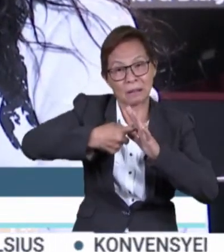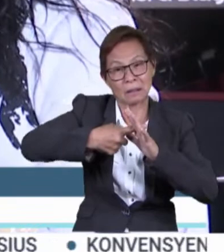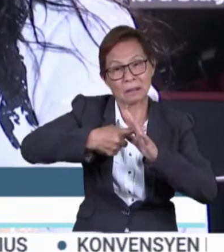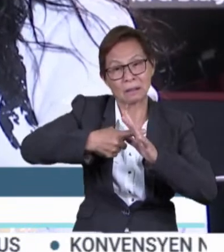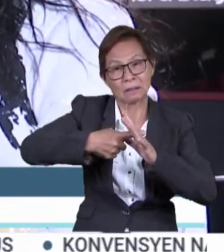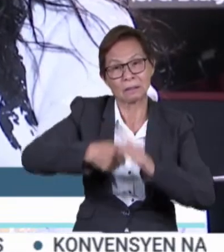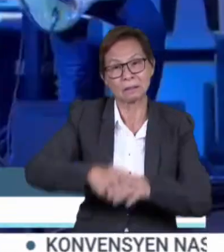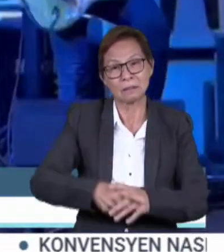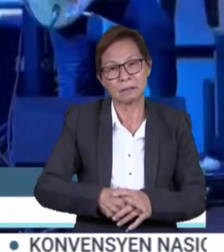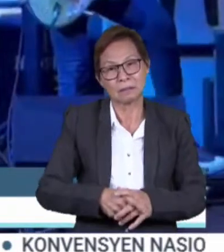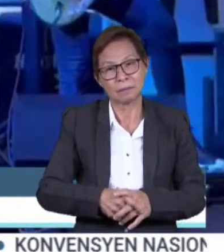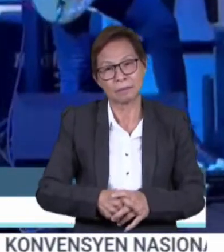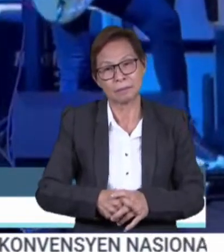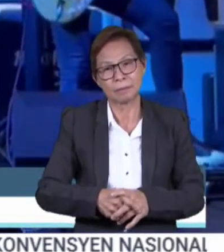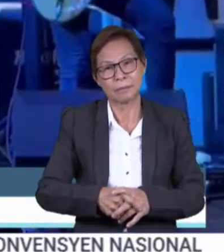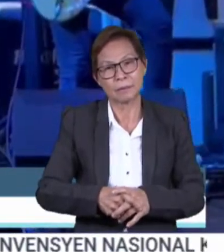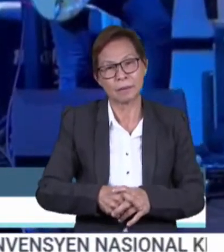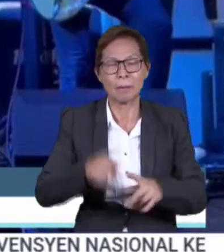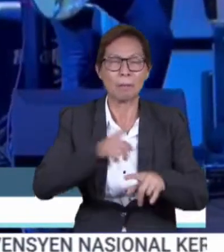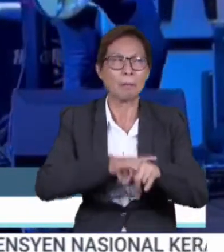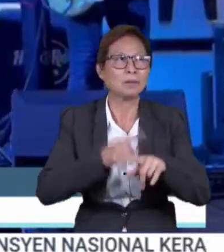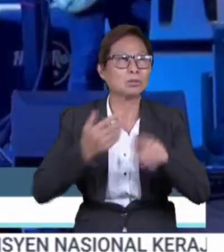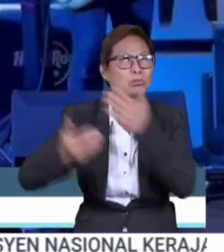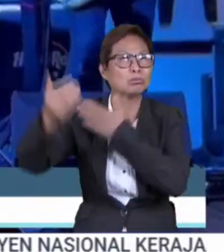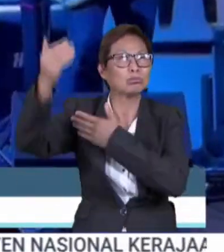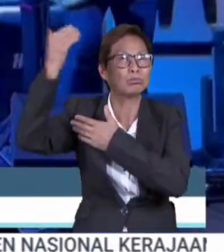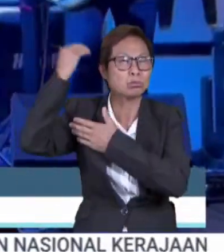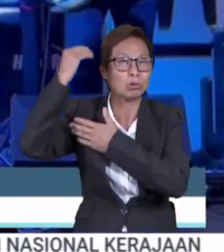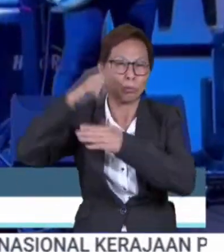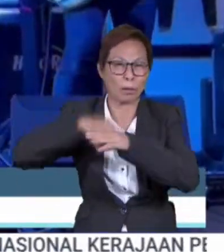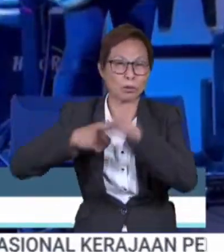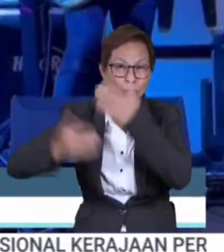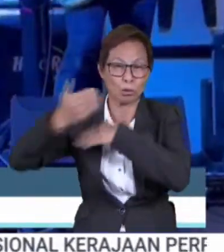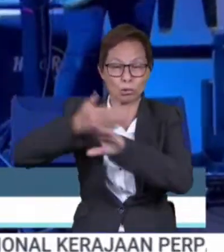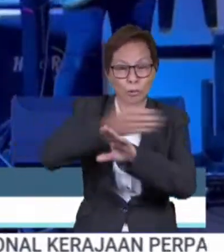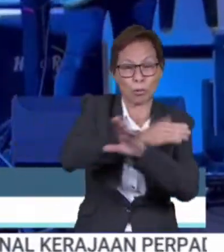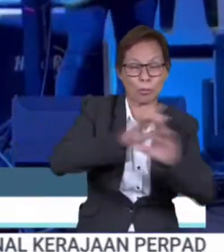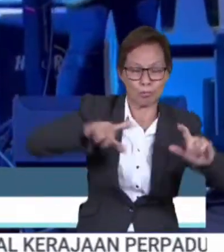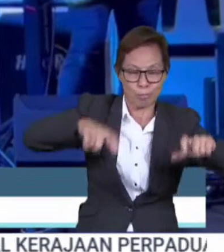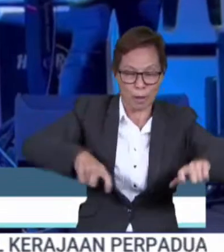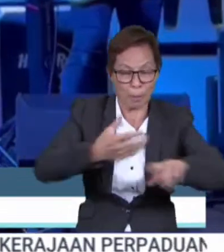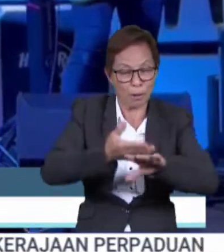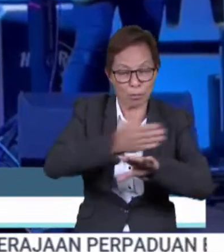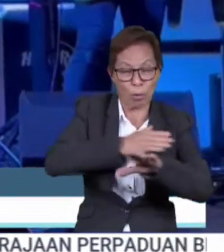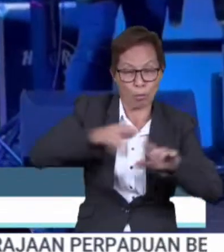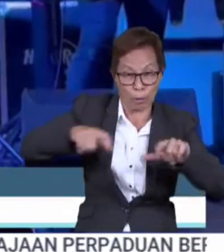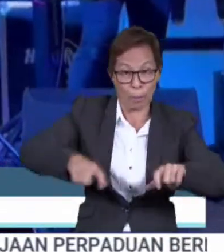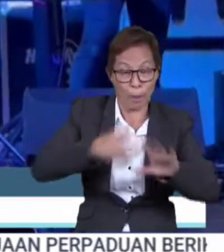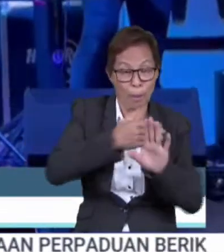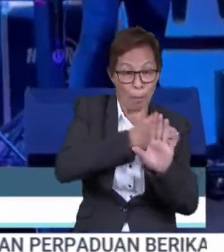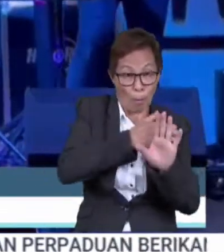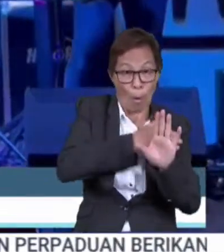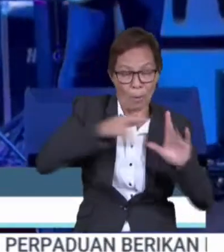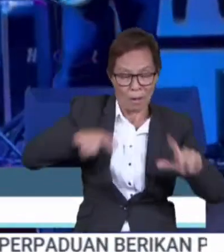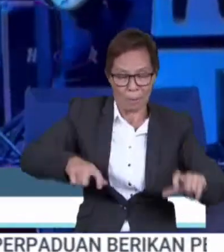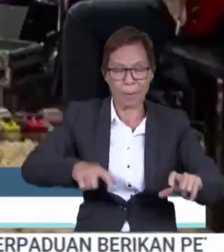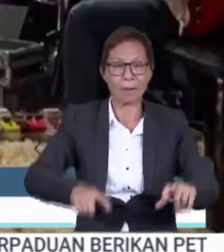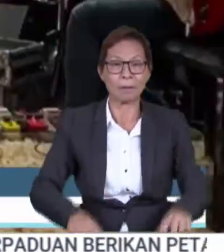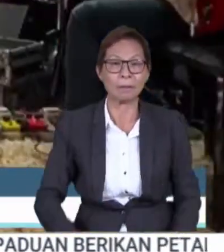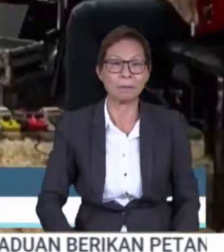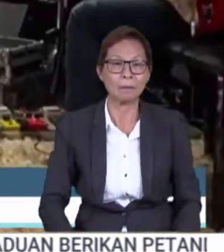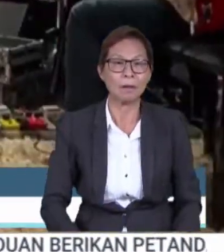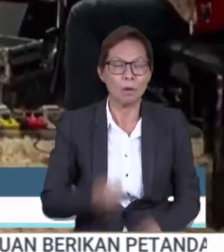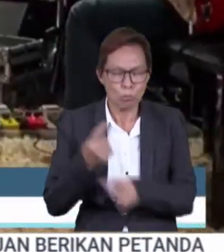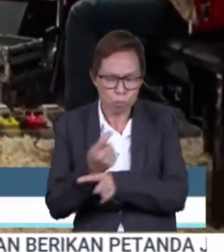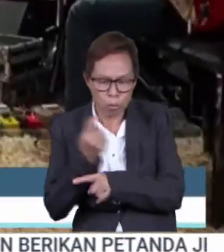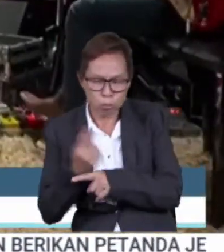ni, semasa tu ialah di sebelum PKP lagi. Kita dah ready rehearse